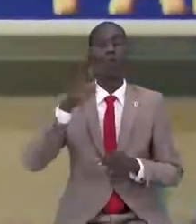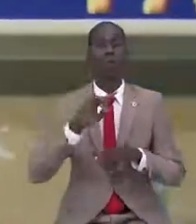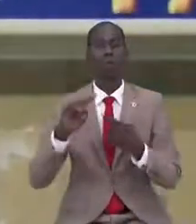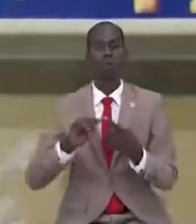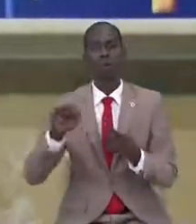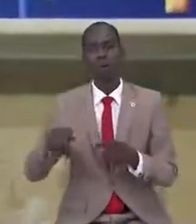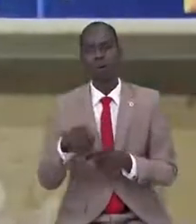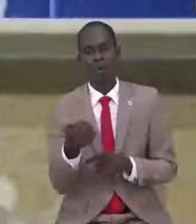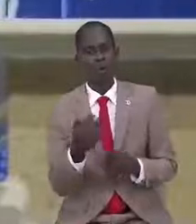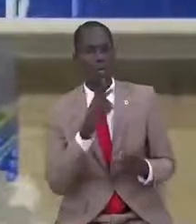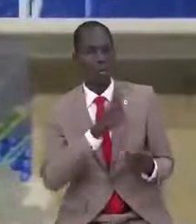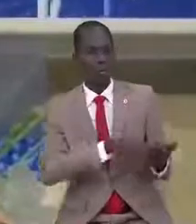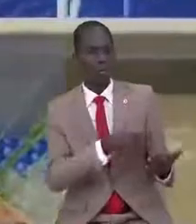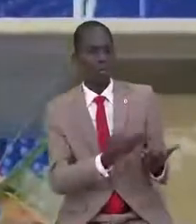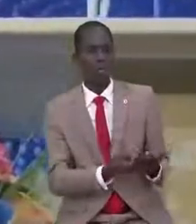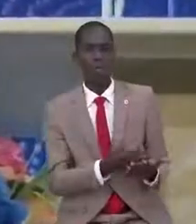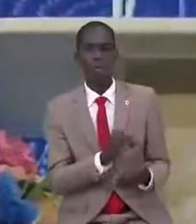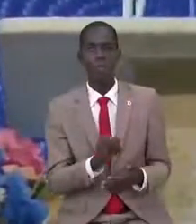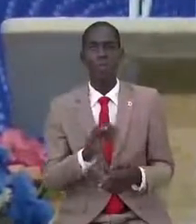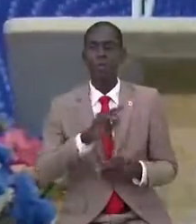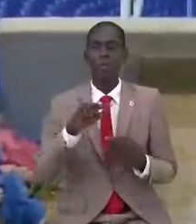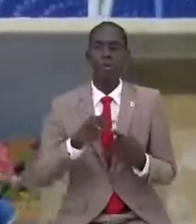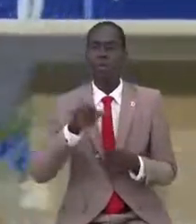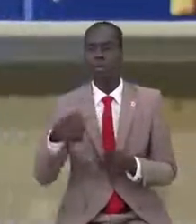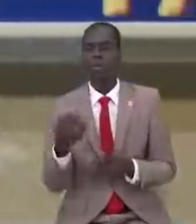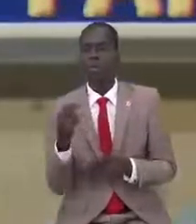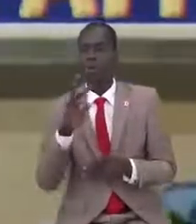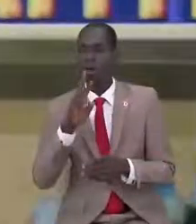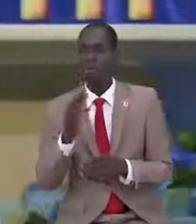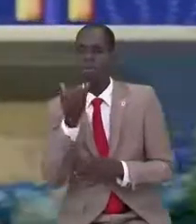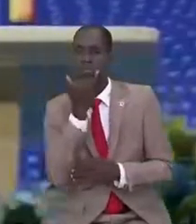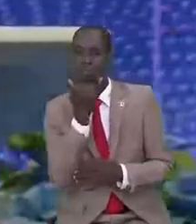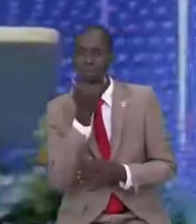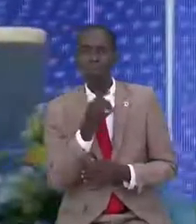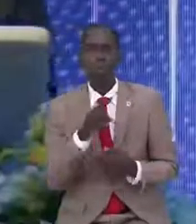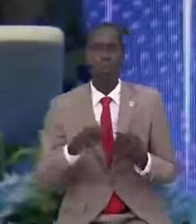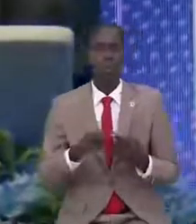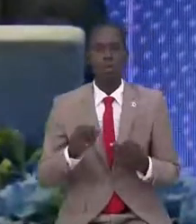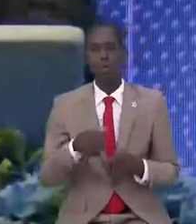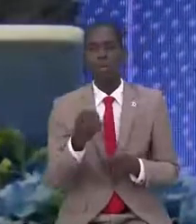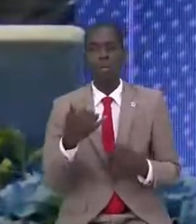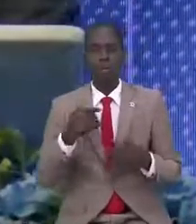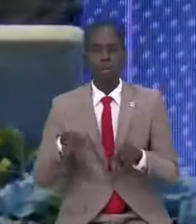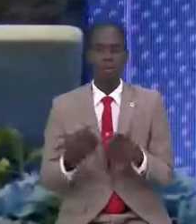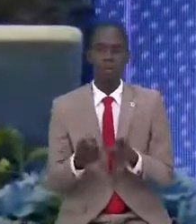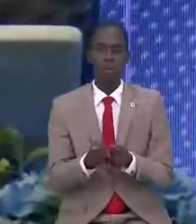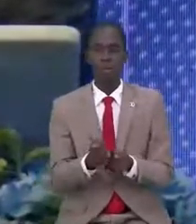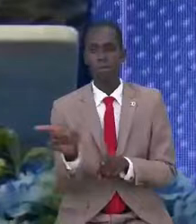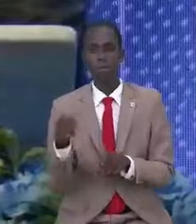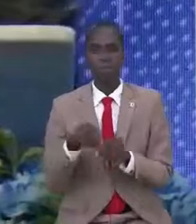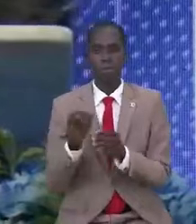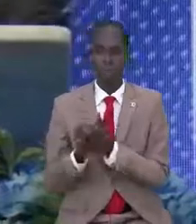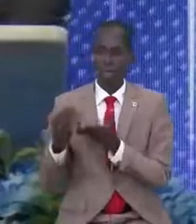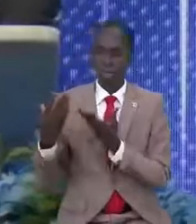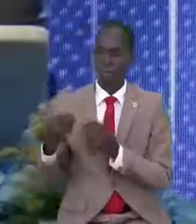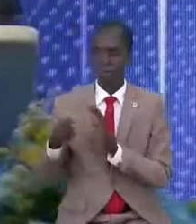Lorsque les autres chutent, lorsque les autres sont défaillants, lorsque les autres s'égarent, avec cette douceur